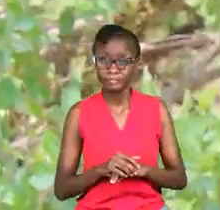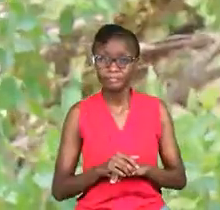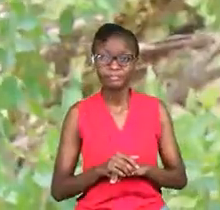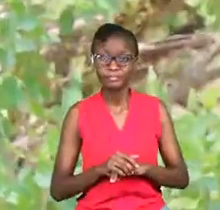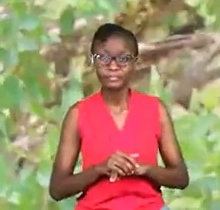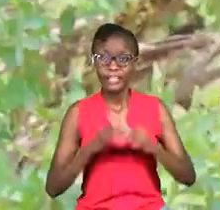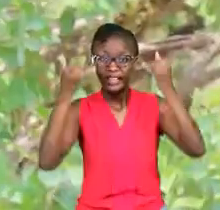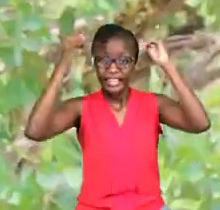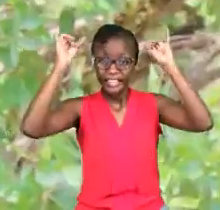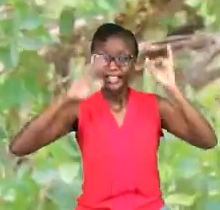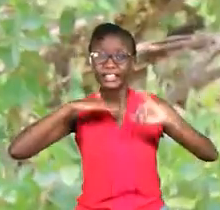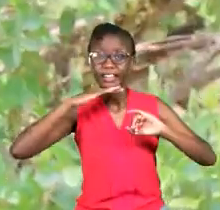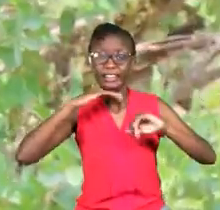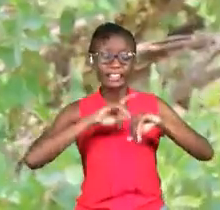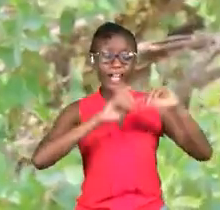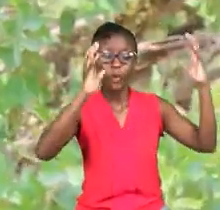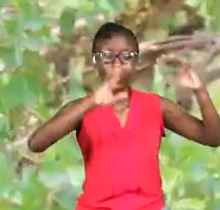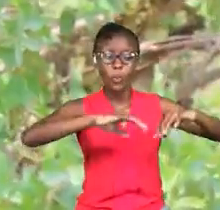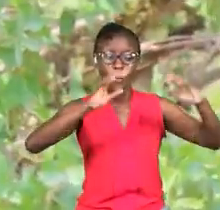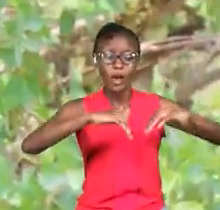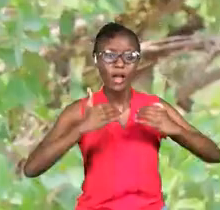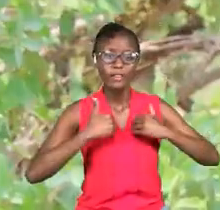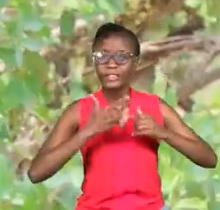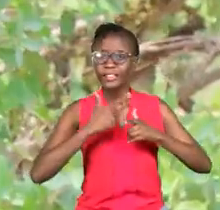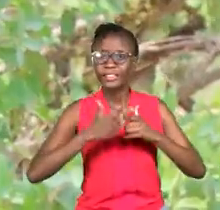kumalizika. Mvua ikinyesha anaanza kumalizika.